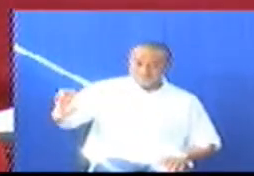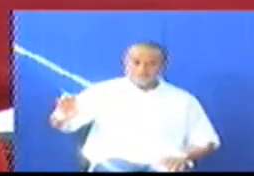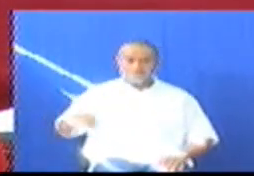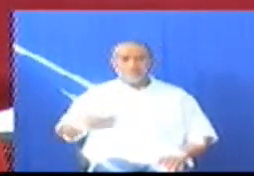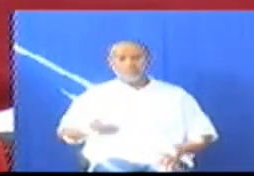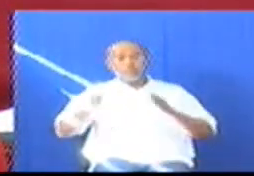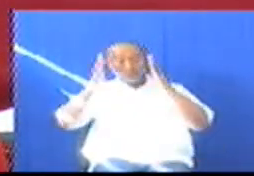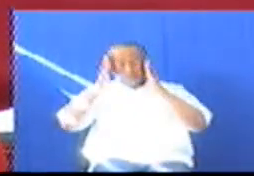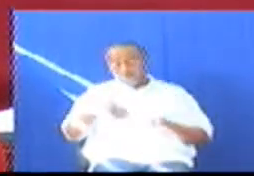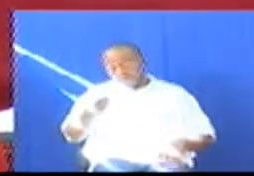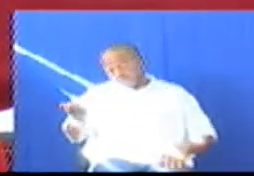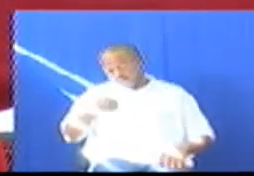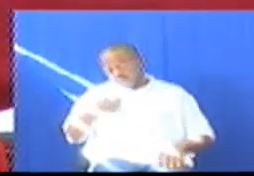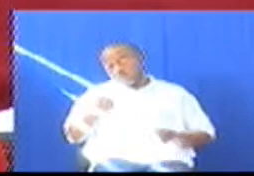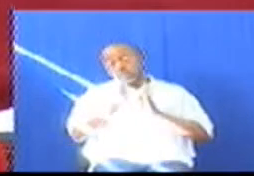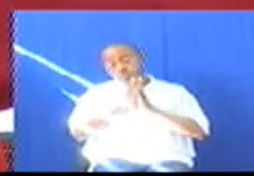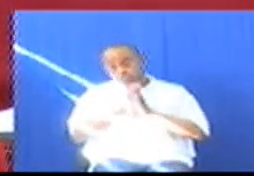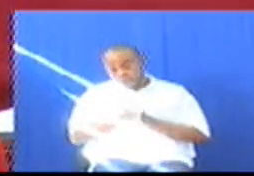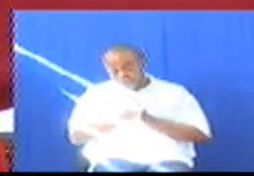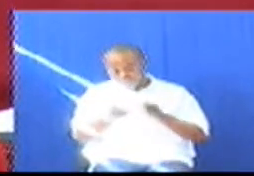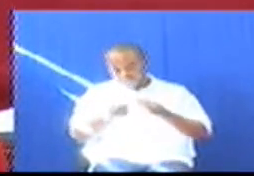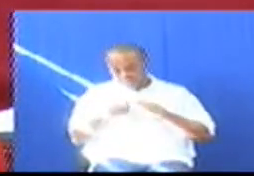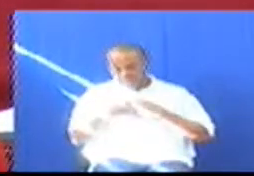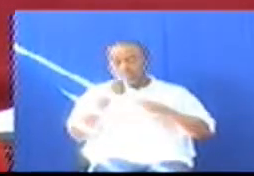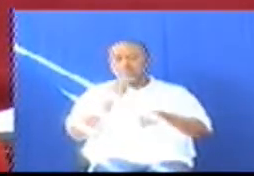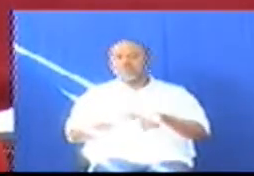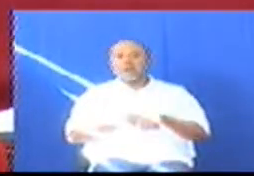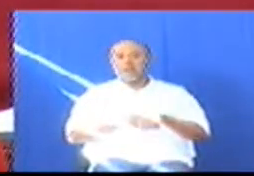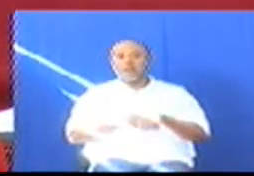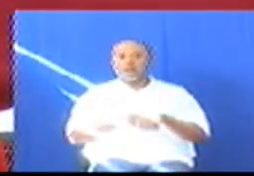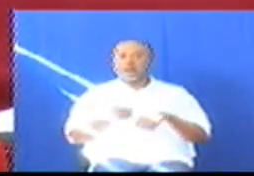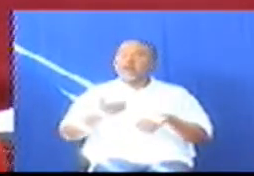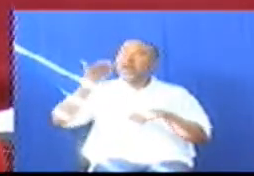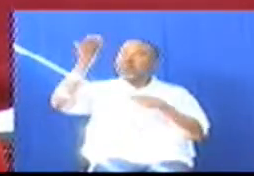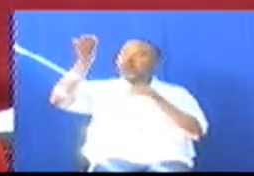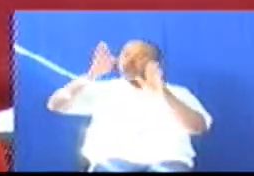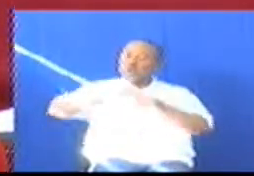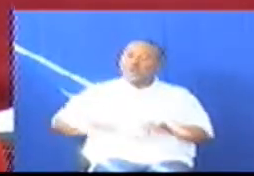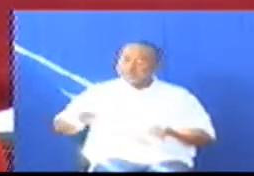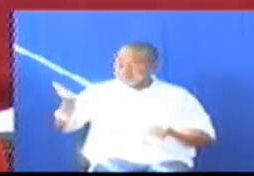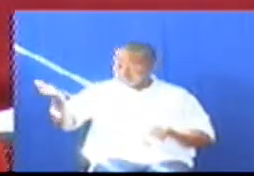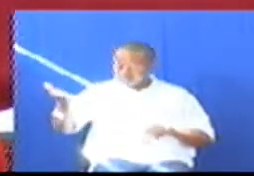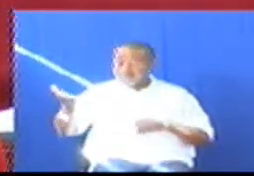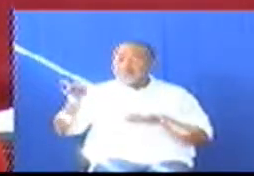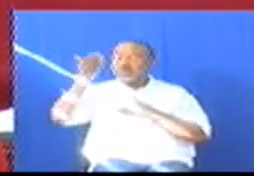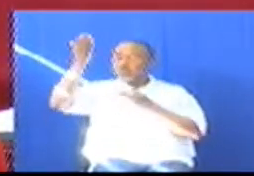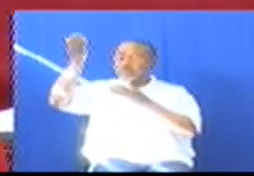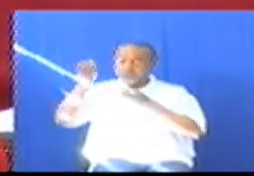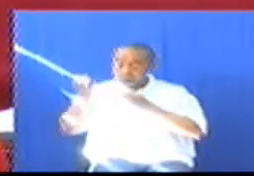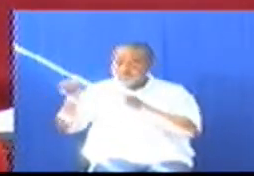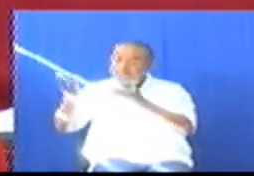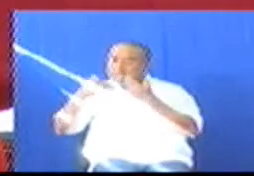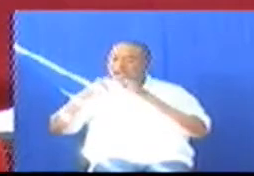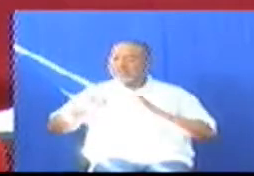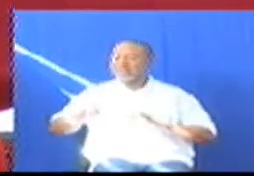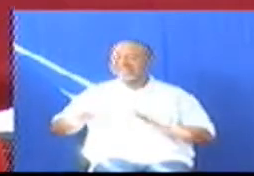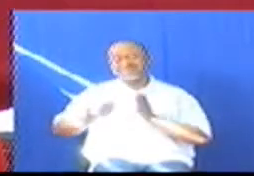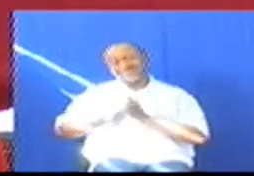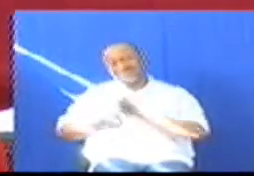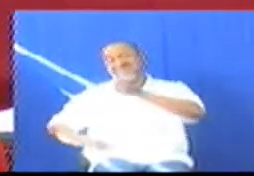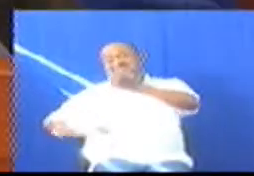Spika, nakushukuru sana kwa muda uliopata. Mungu akubariki, Mungu akujalie afya njema na naunga mkono hoja.